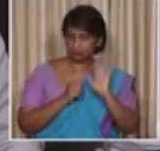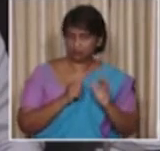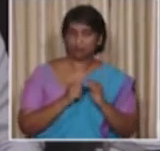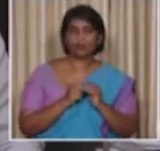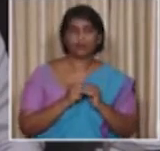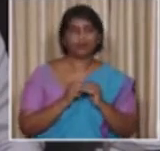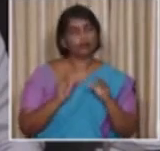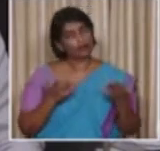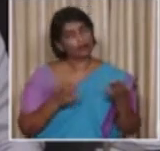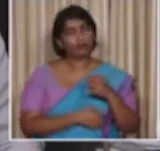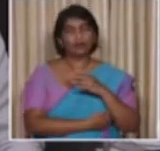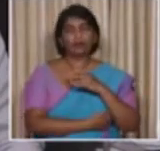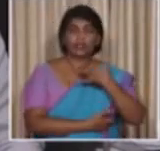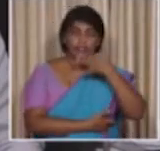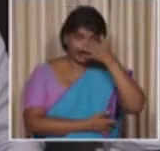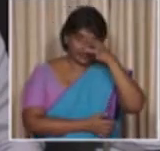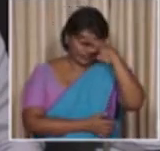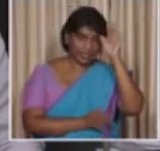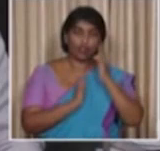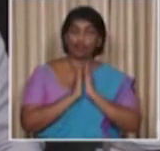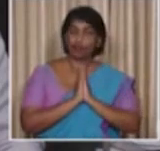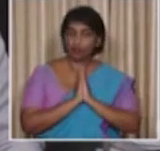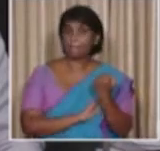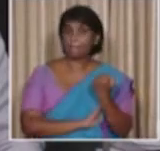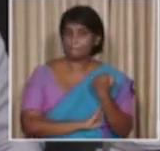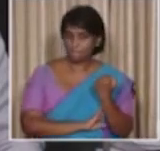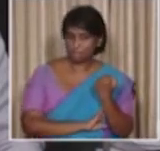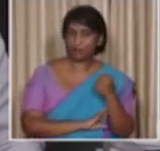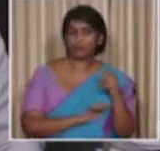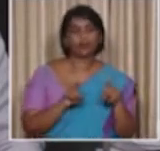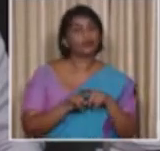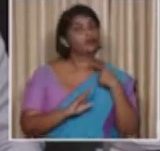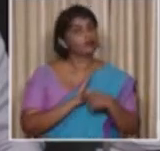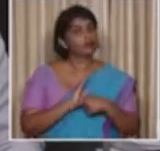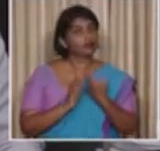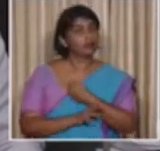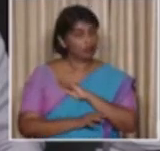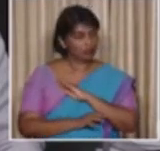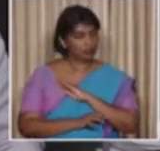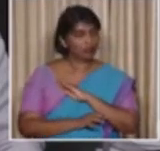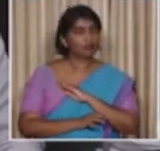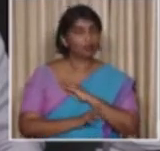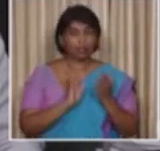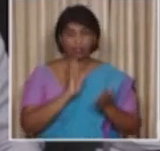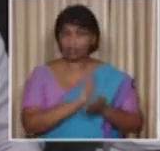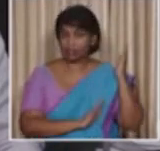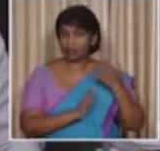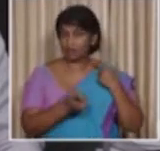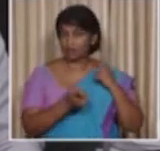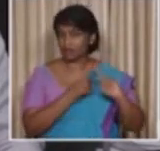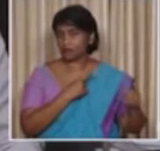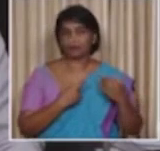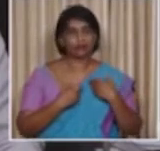වෙන්නේ. කොහෙත්ම සිංහල බෞද්ධ බලවේගයත් ඒ වගේ මේ රටේ ස්වාමින් වහන්සේලාත් තරහ කරගෙන අමනාප